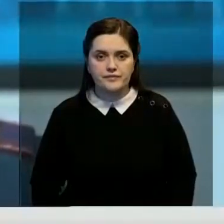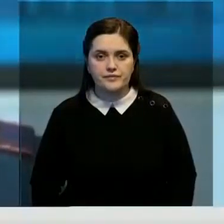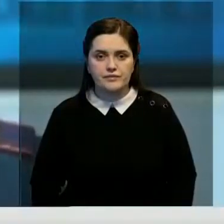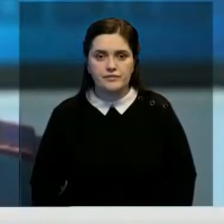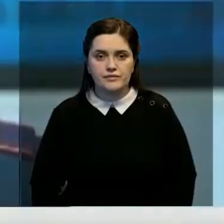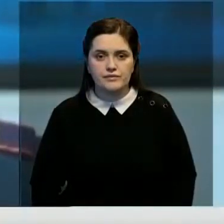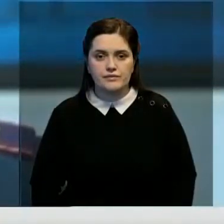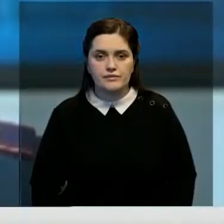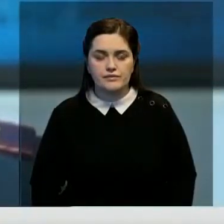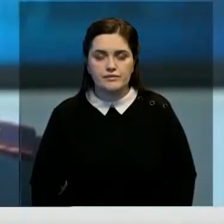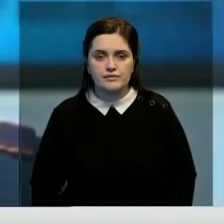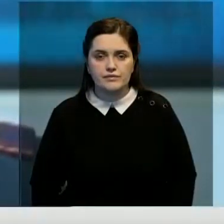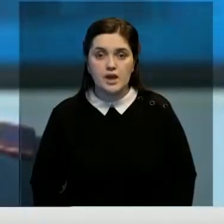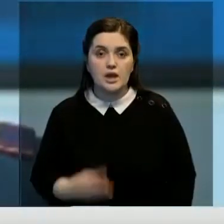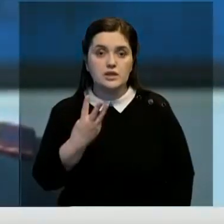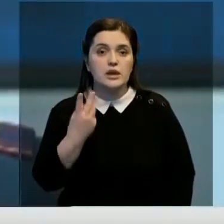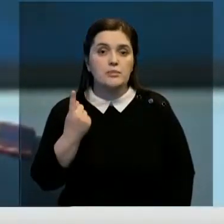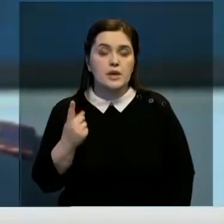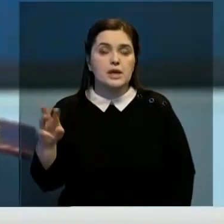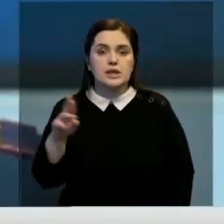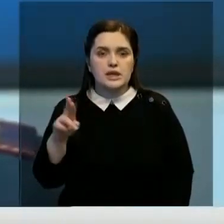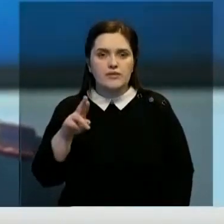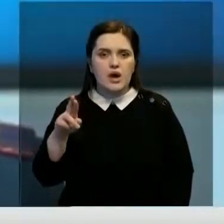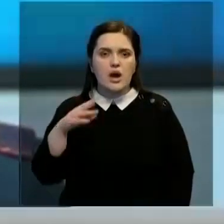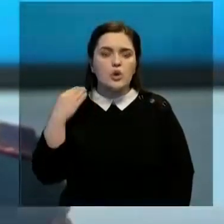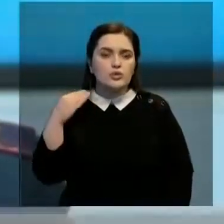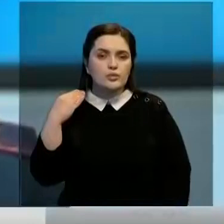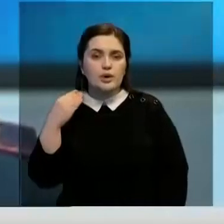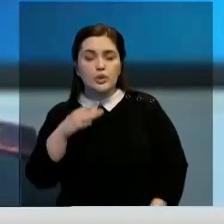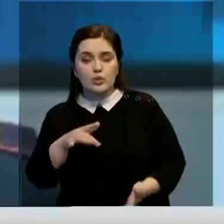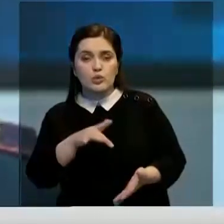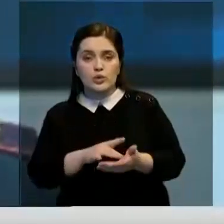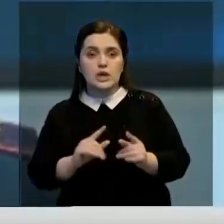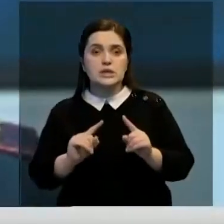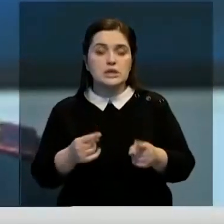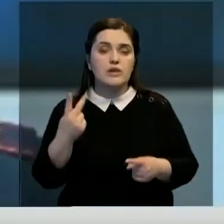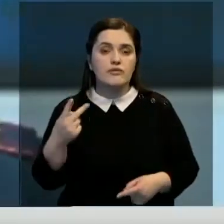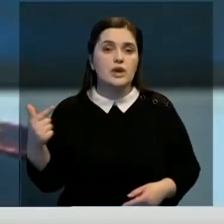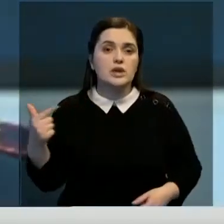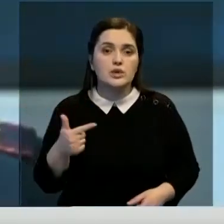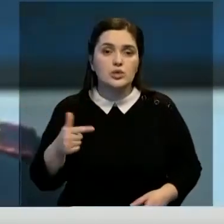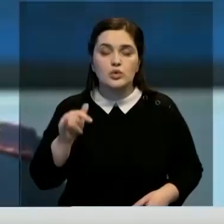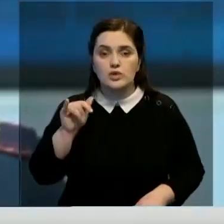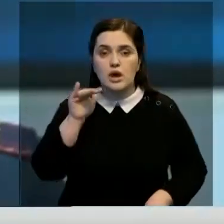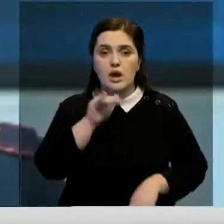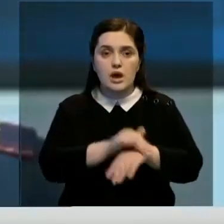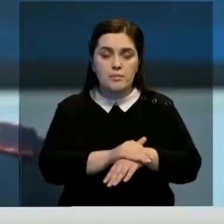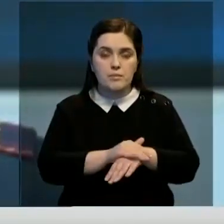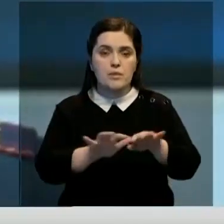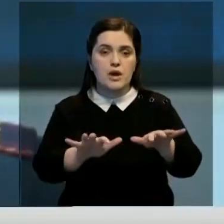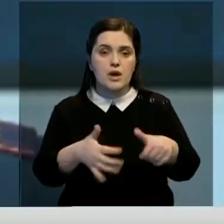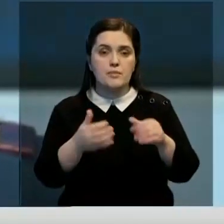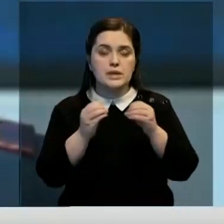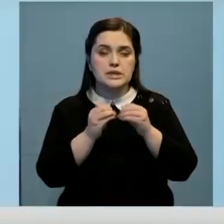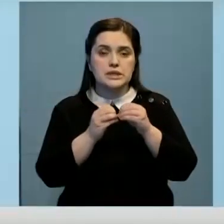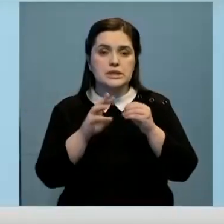К примеру, 31 января в городе Актюбе сотрудниками задержаны 2 гражданина, у которых обнаружено изъято почти